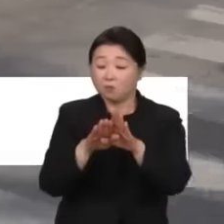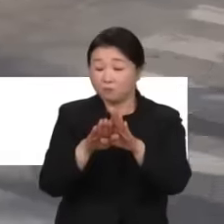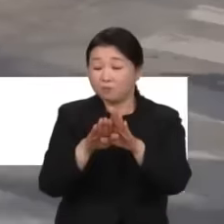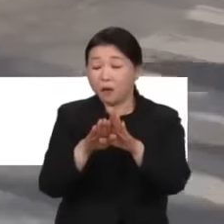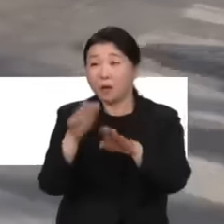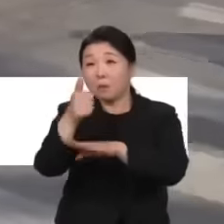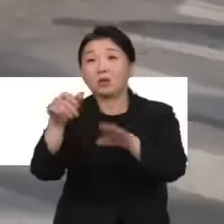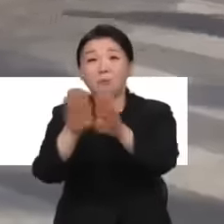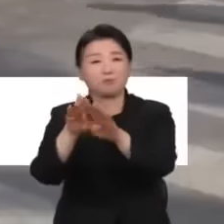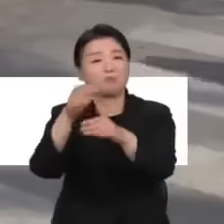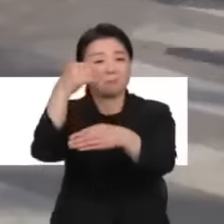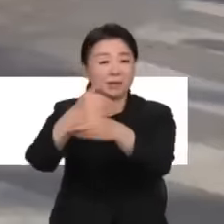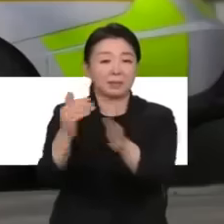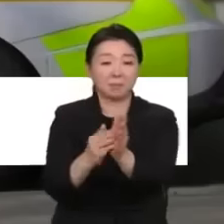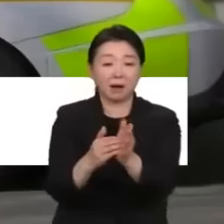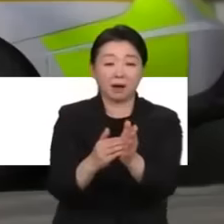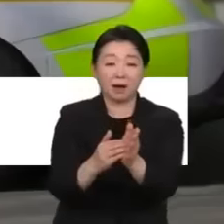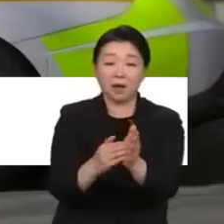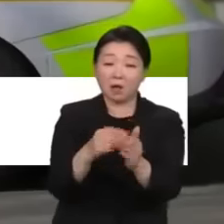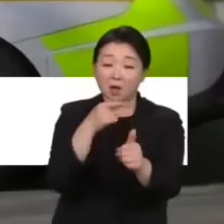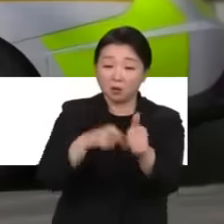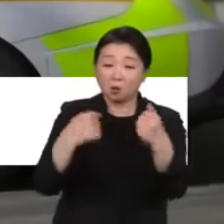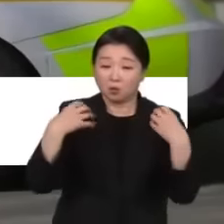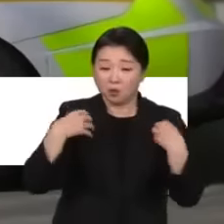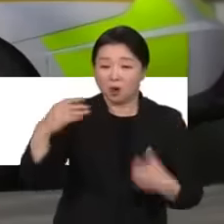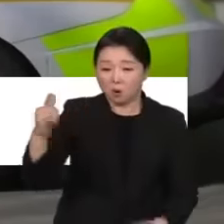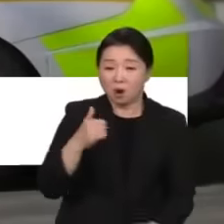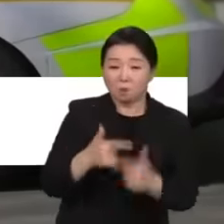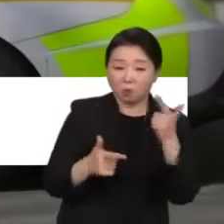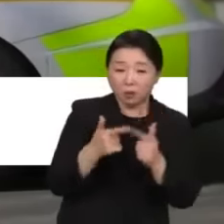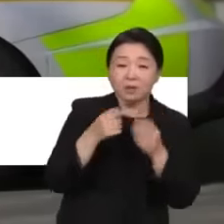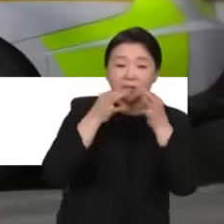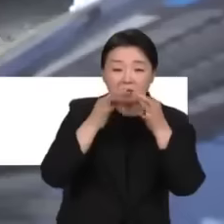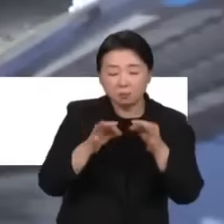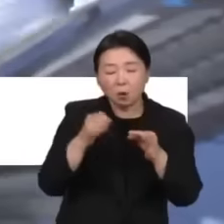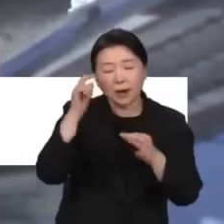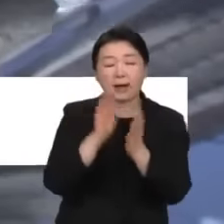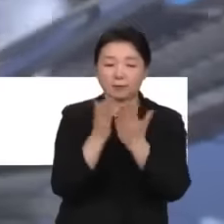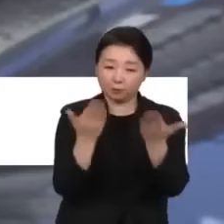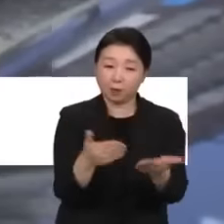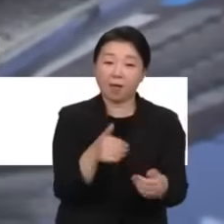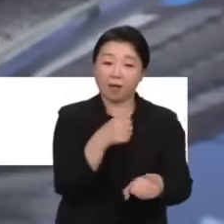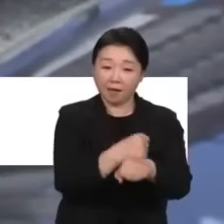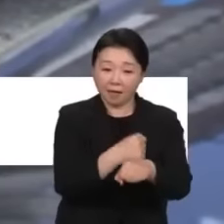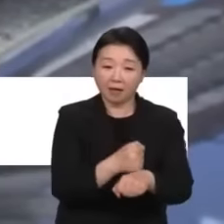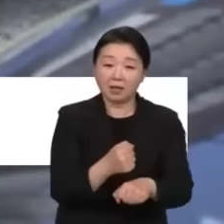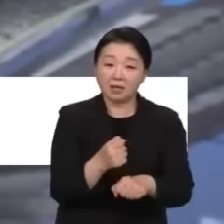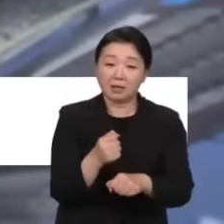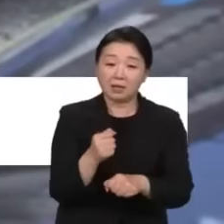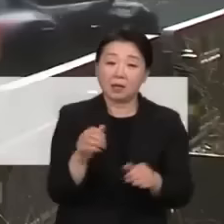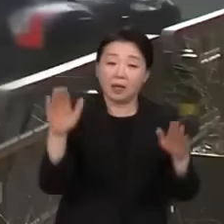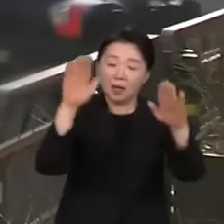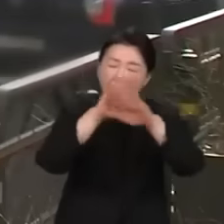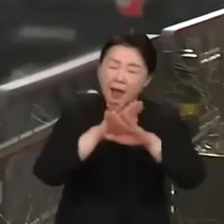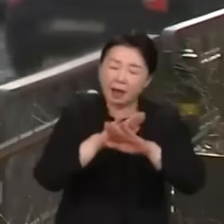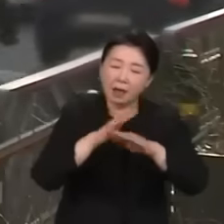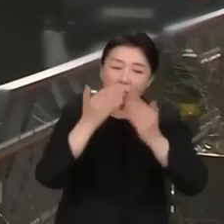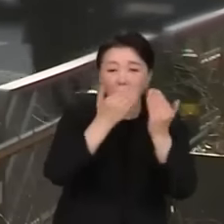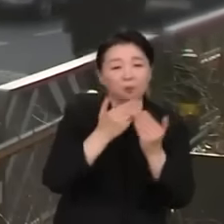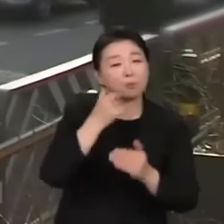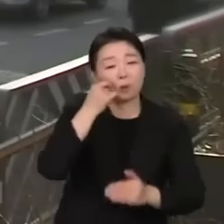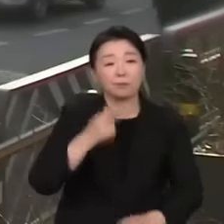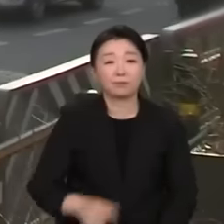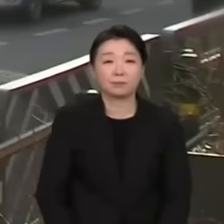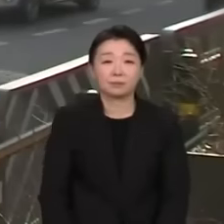계속 있었고 교육청에서 이제 연락이 와서 목요일하고 금요일 재량 역할을 했습니다. 야자는 당분간 못할 것 같습니다.